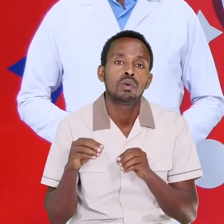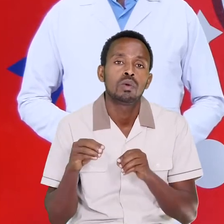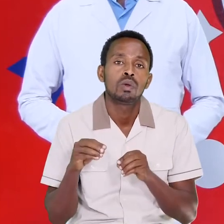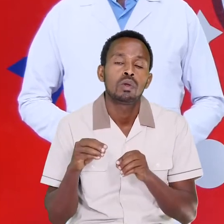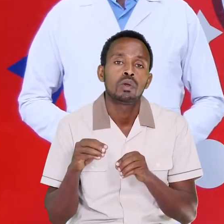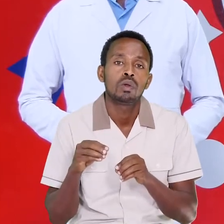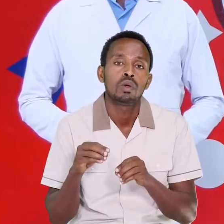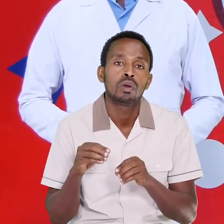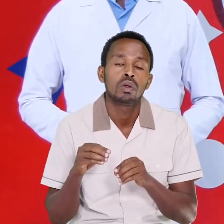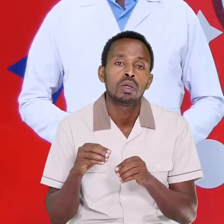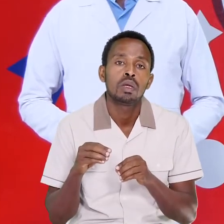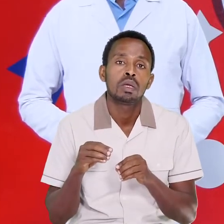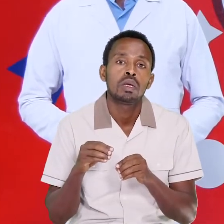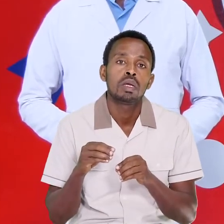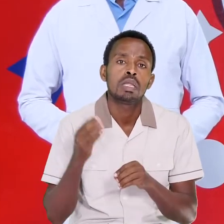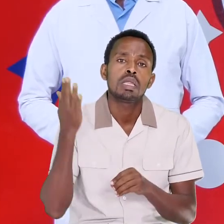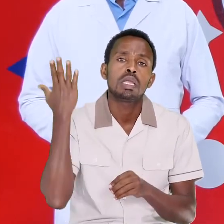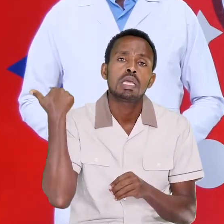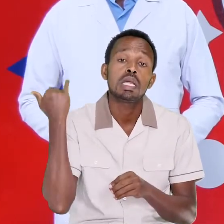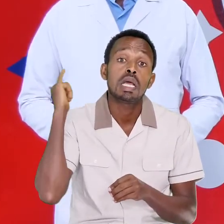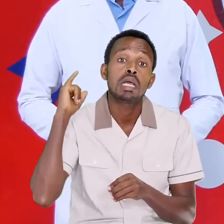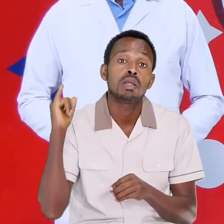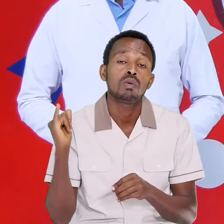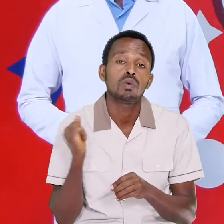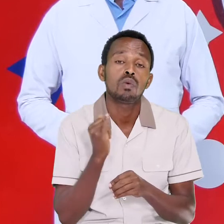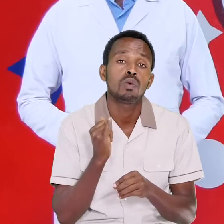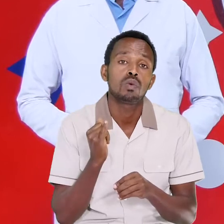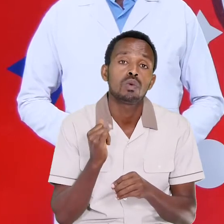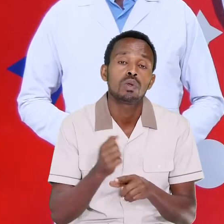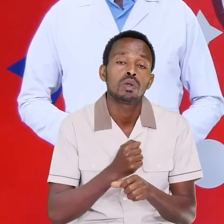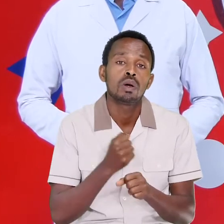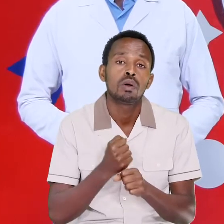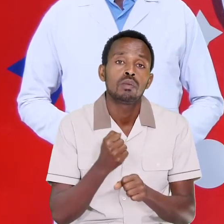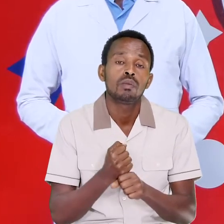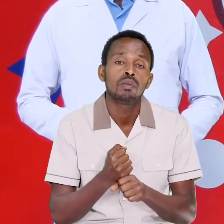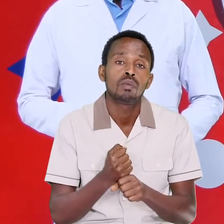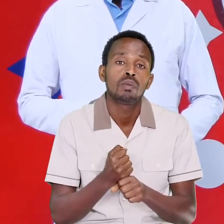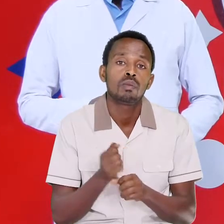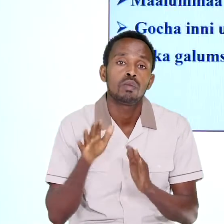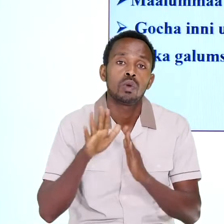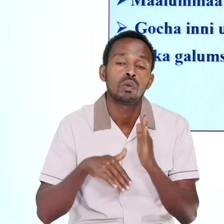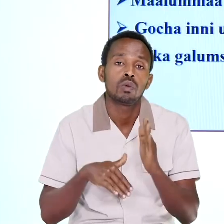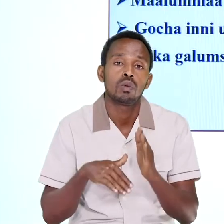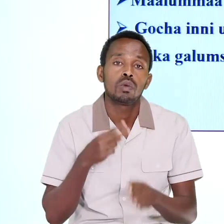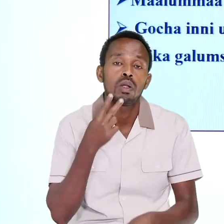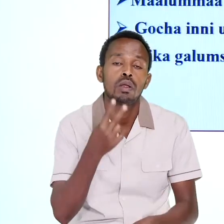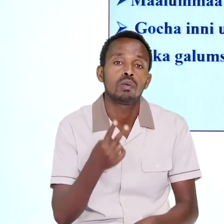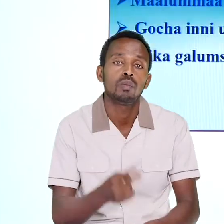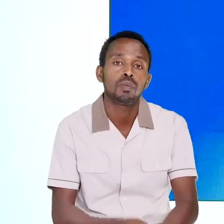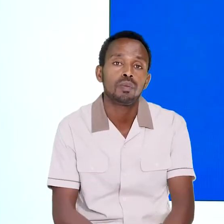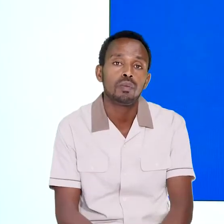osoo waa'ee seenaa joobiraa kana hin ilaalin fuula dura shaakala armaan gadii haa ilaallu.